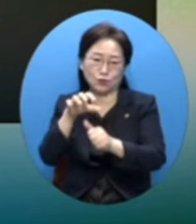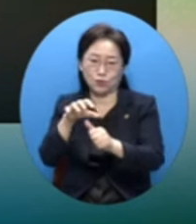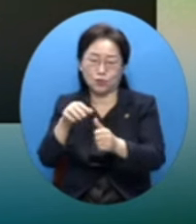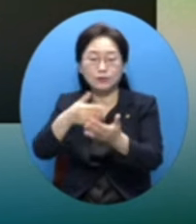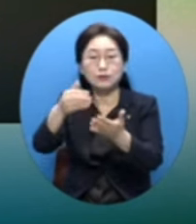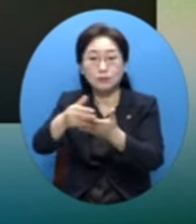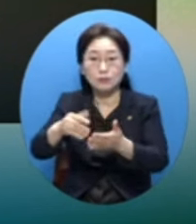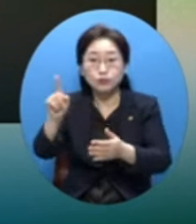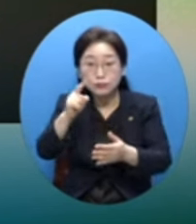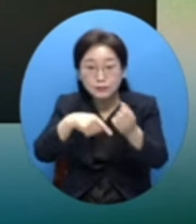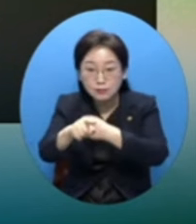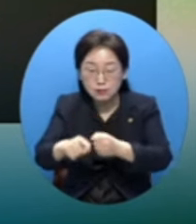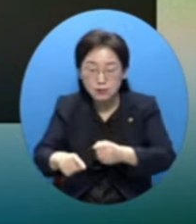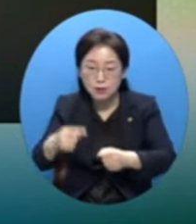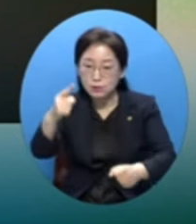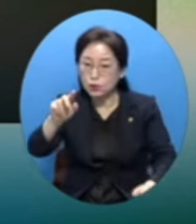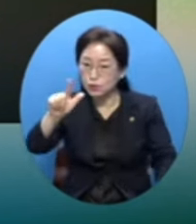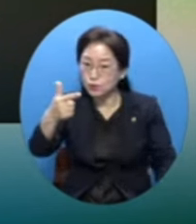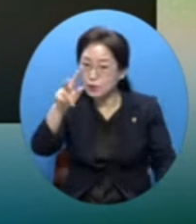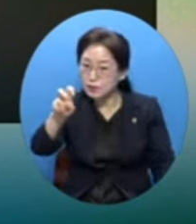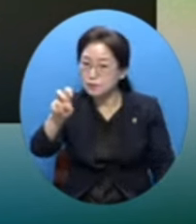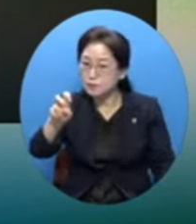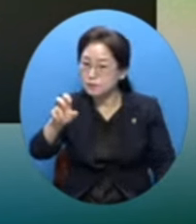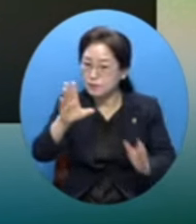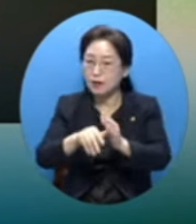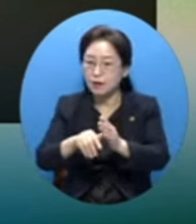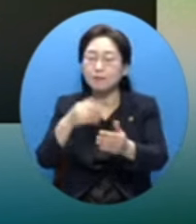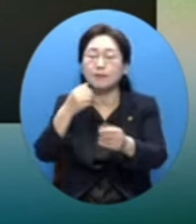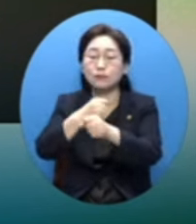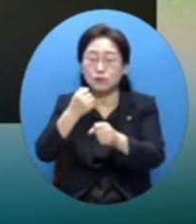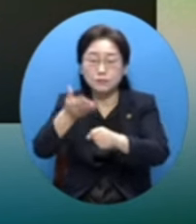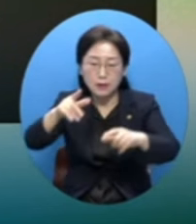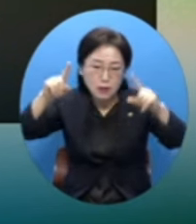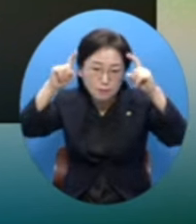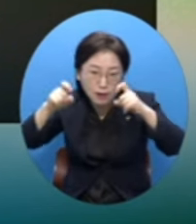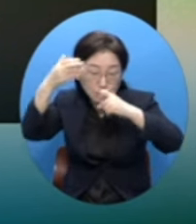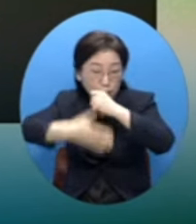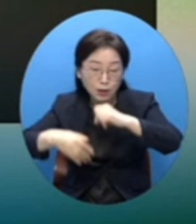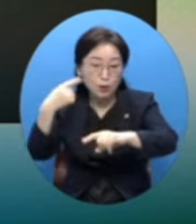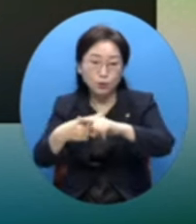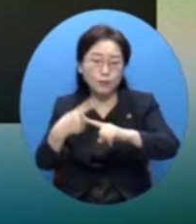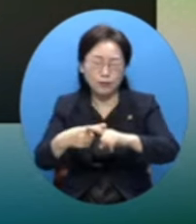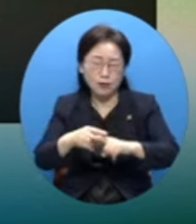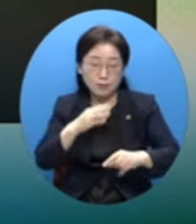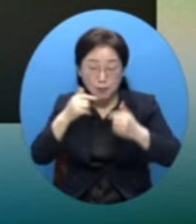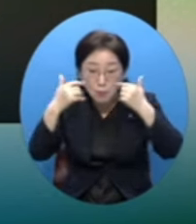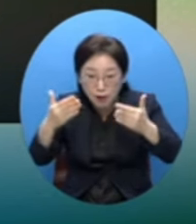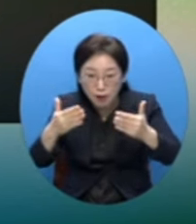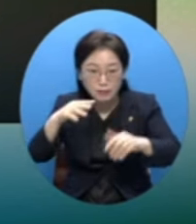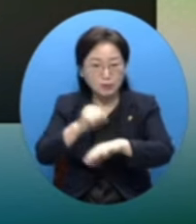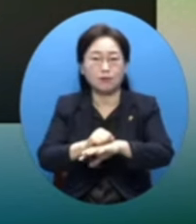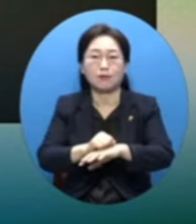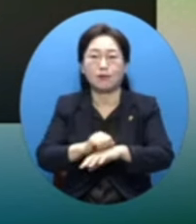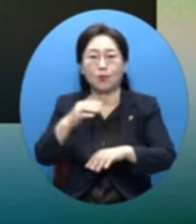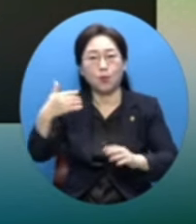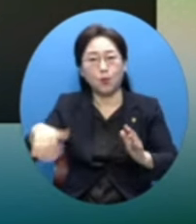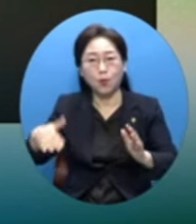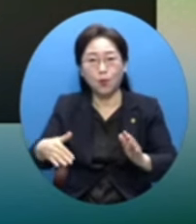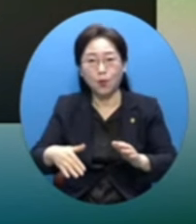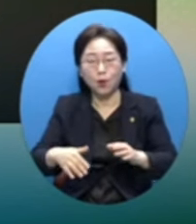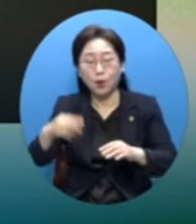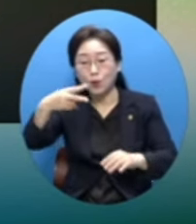찍은 것처럼 선명하게 그림을 얼마나 잘 그렸는지 모릅니다. 지금 도마가 손가락을 넣어서 이렇게 확인하는 장면을 볼 수